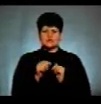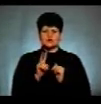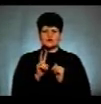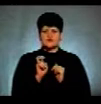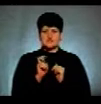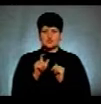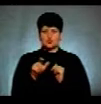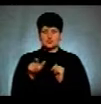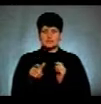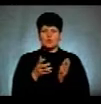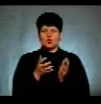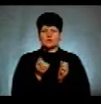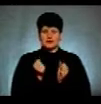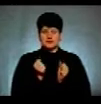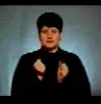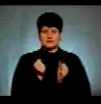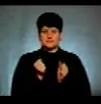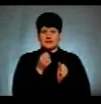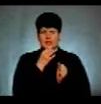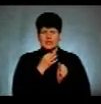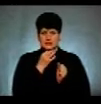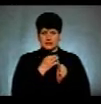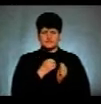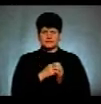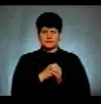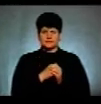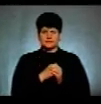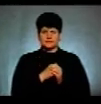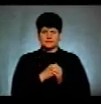1200 осіб отримали ліки.